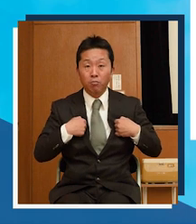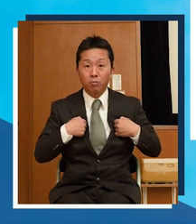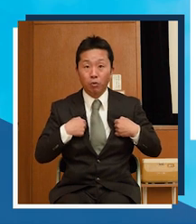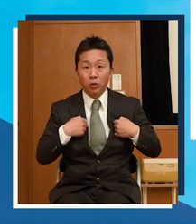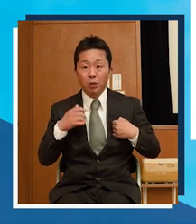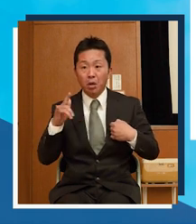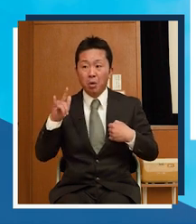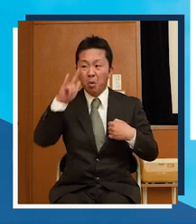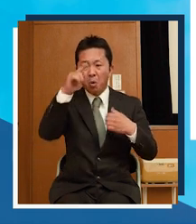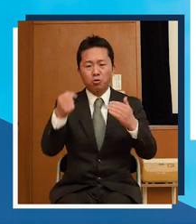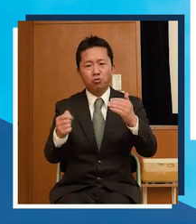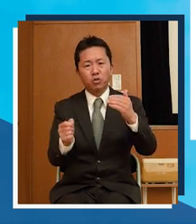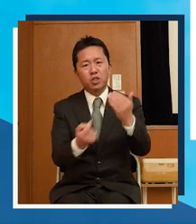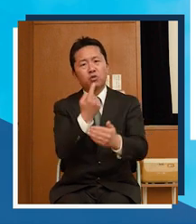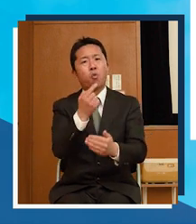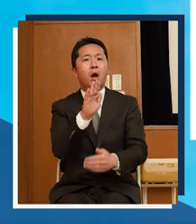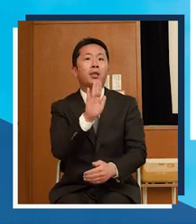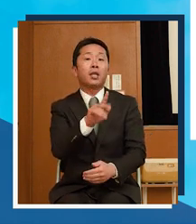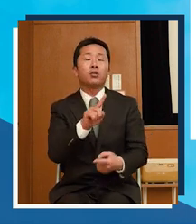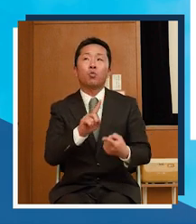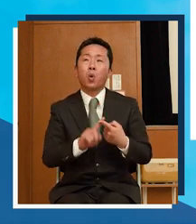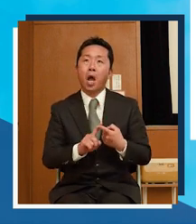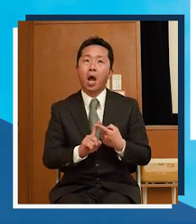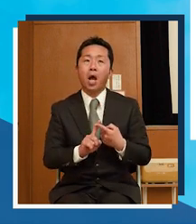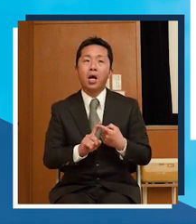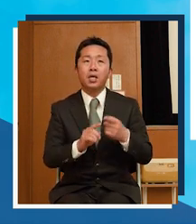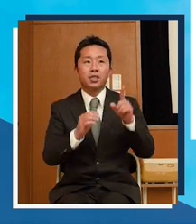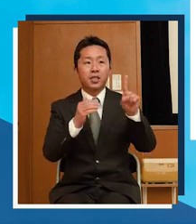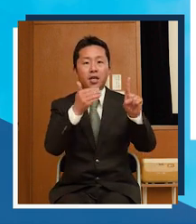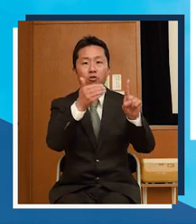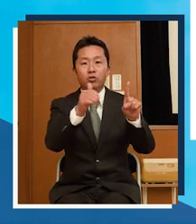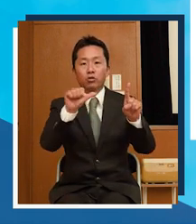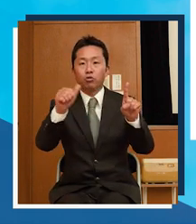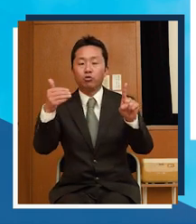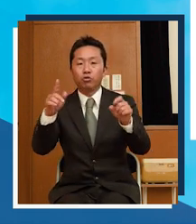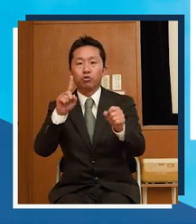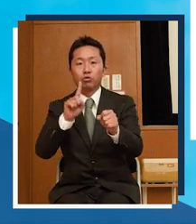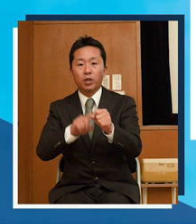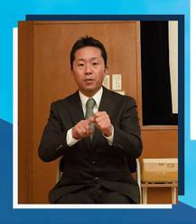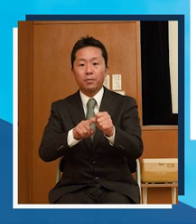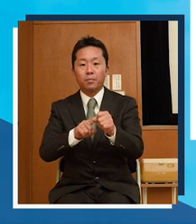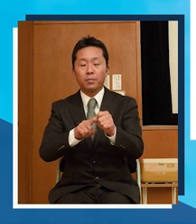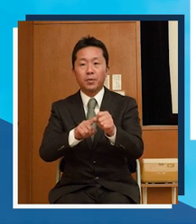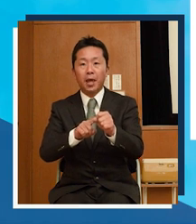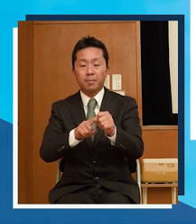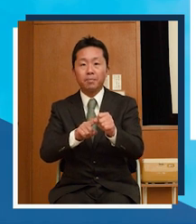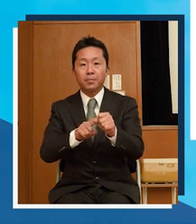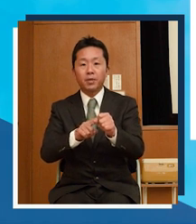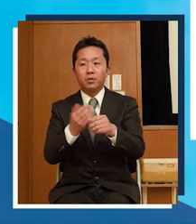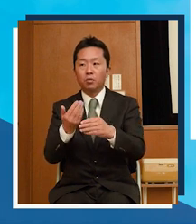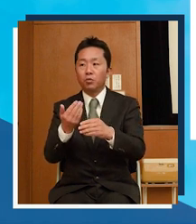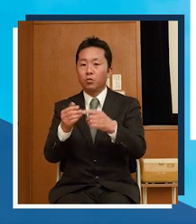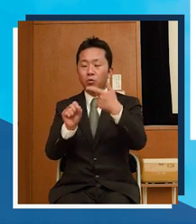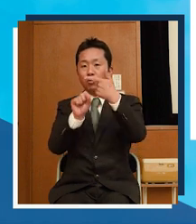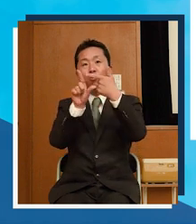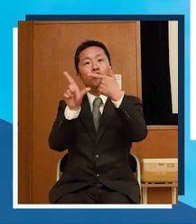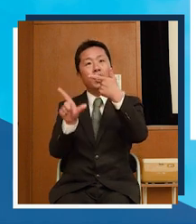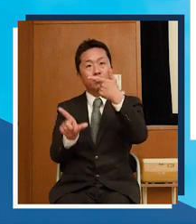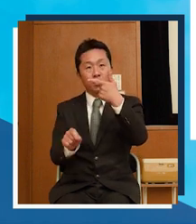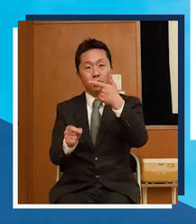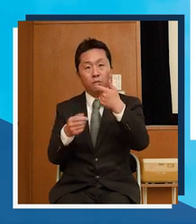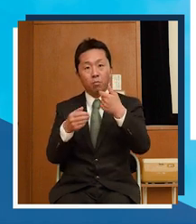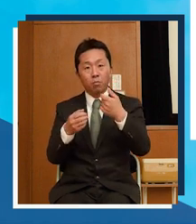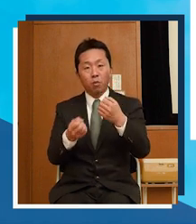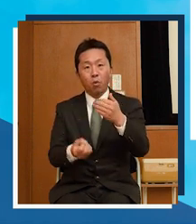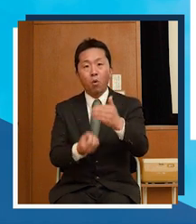航空記事は後を立ちませんがえ1959年私は10月までですがその前の6月に起こったの